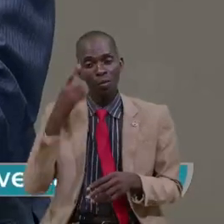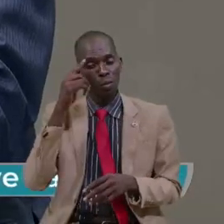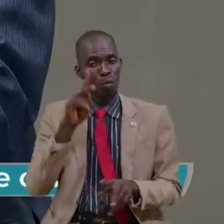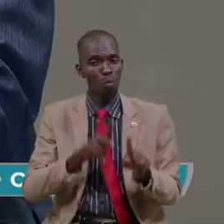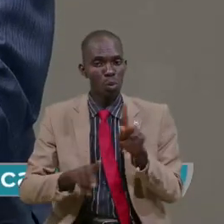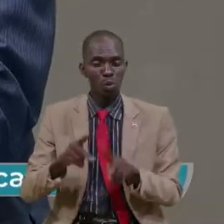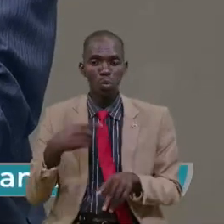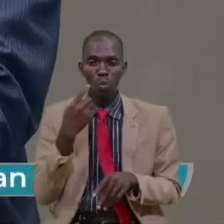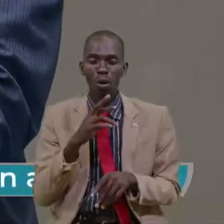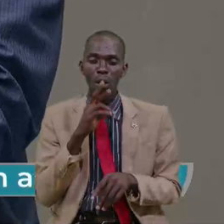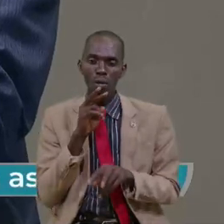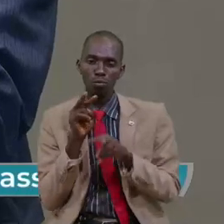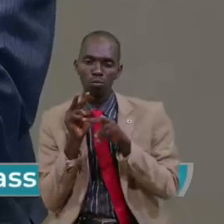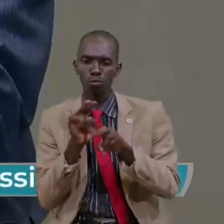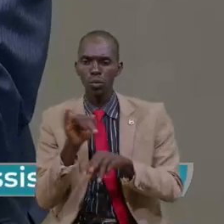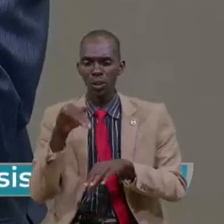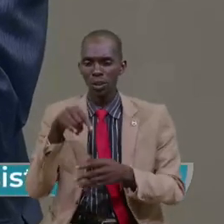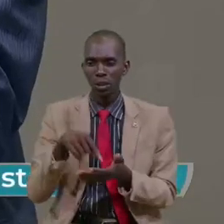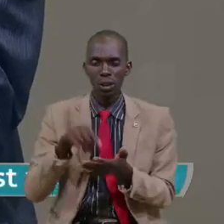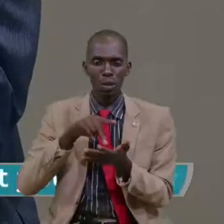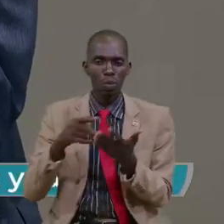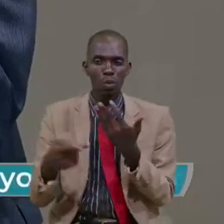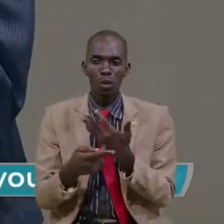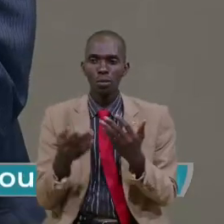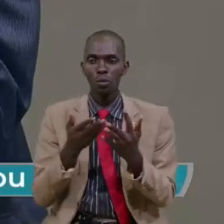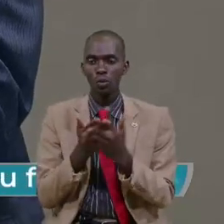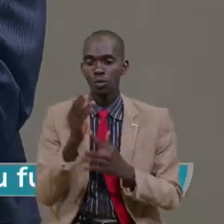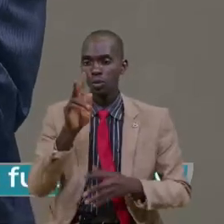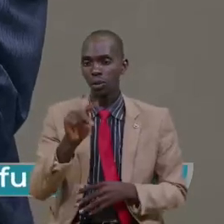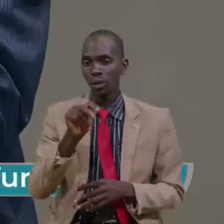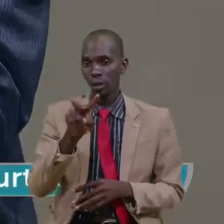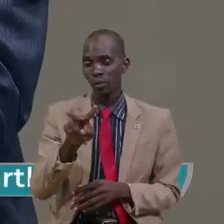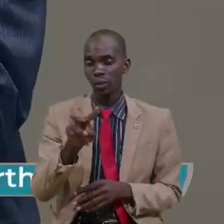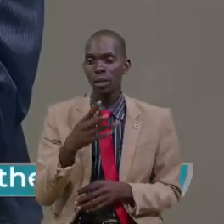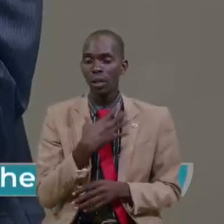Si vous suivez à la télé ou à la radio et vous avez donné votre vie à Christ,